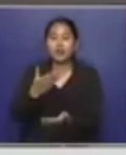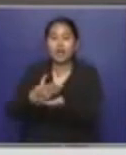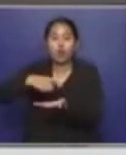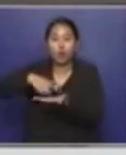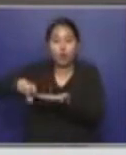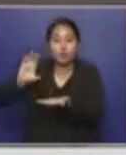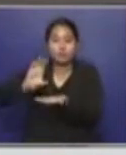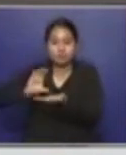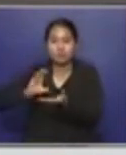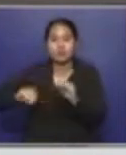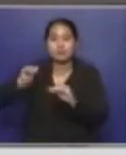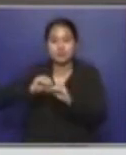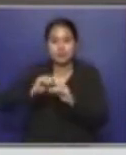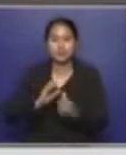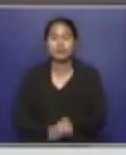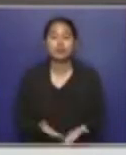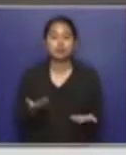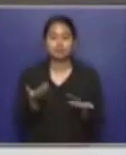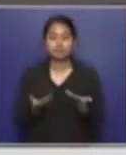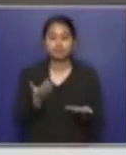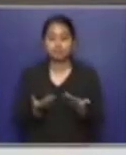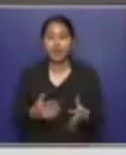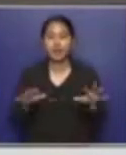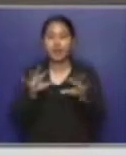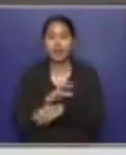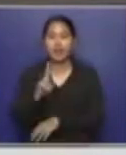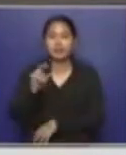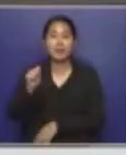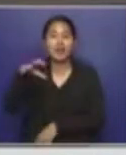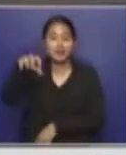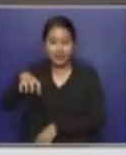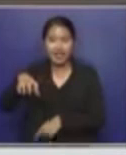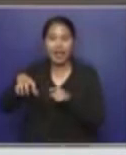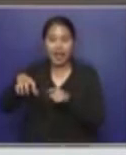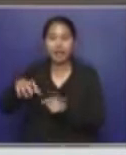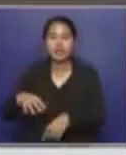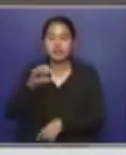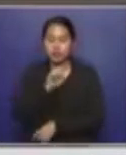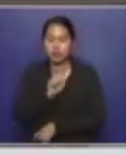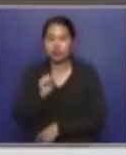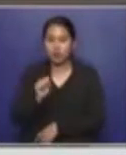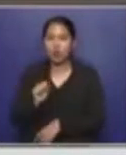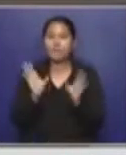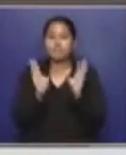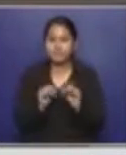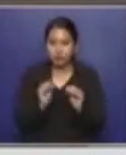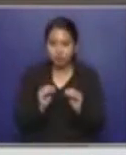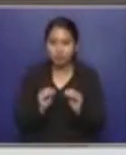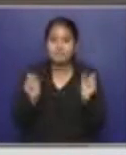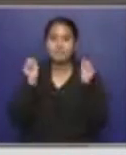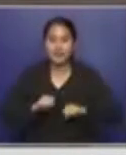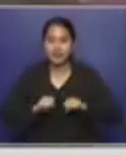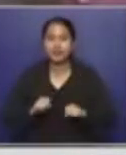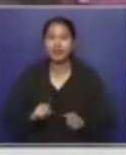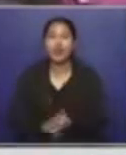มโดยใช้กลไกทางรัฐสภาให้สมาชิกสภาผู้แทนราษฎรและที่สำคัญพี่น้องประชาช